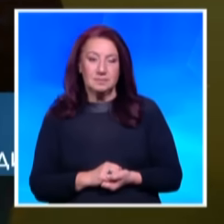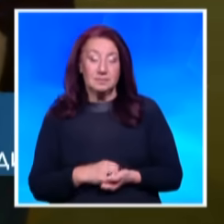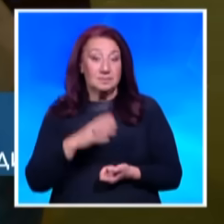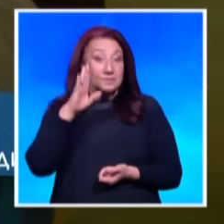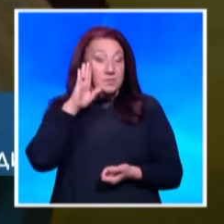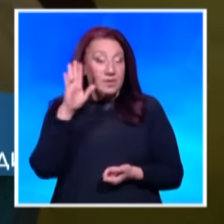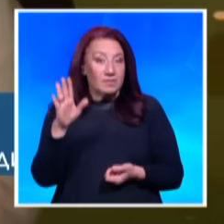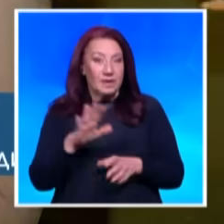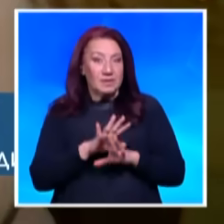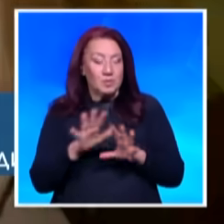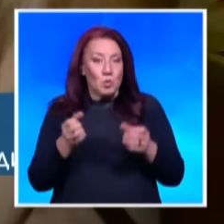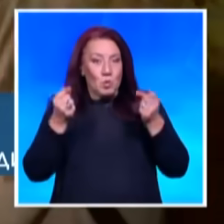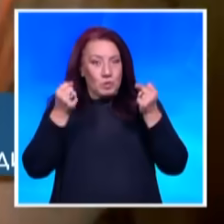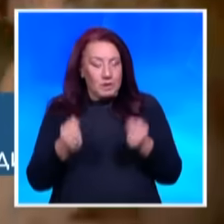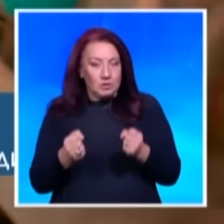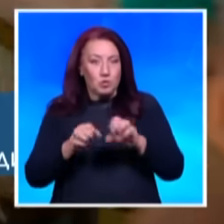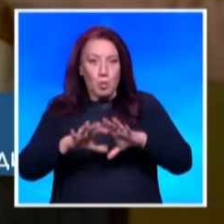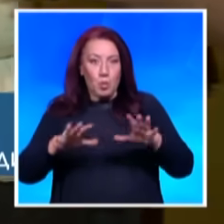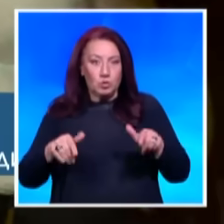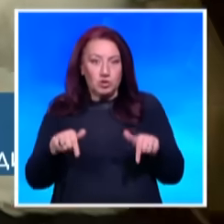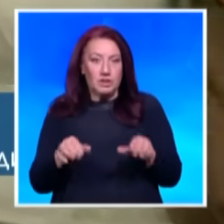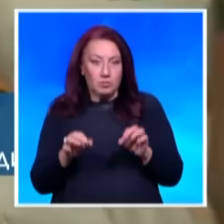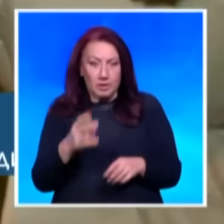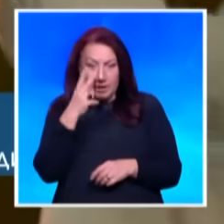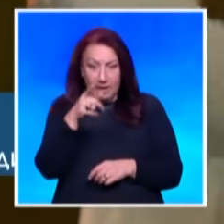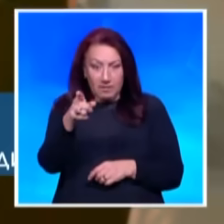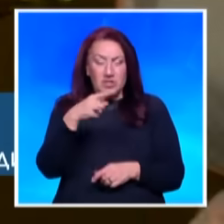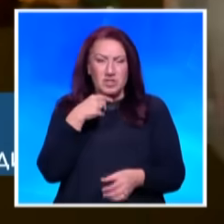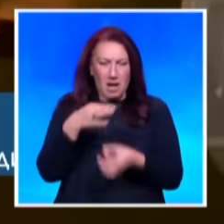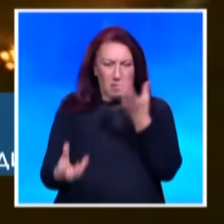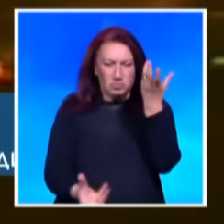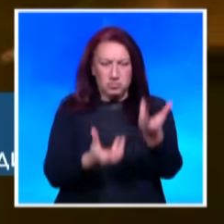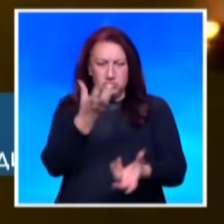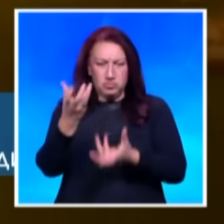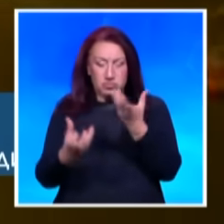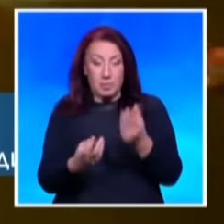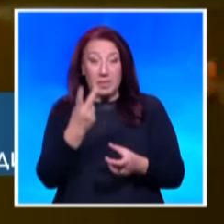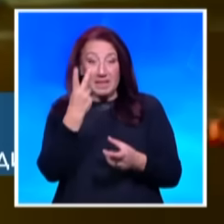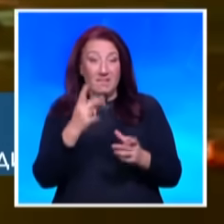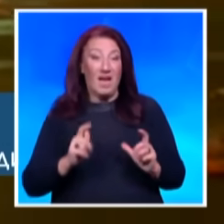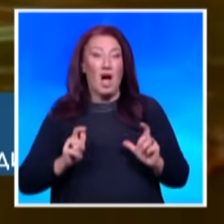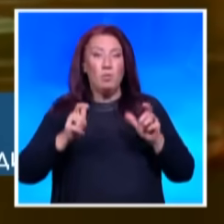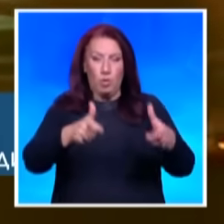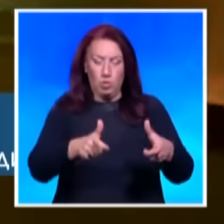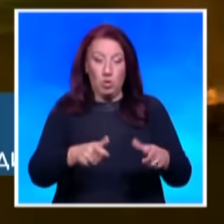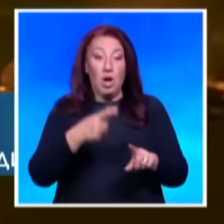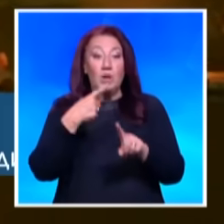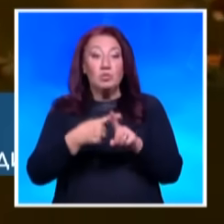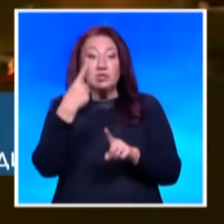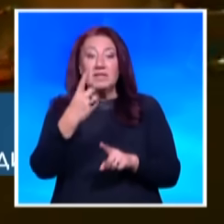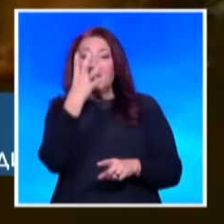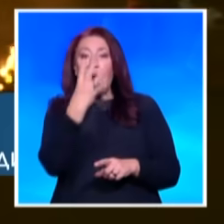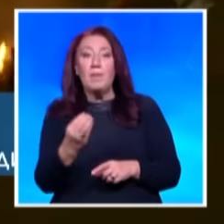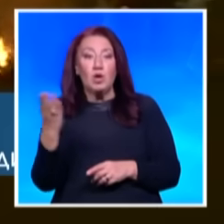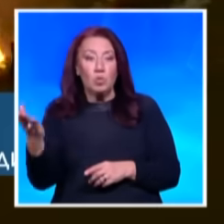Здравейте, изключително тежка обстановката тук. Виждате в момента това, което гори всъщност, освен две кофи за буклук, е и бус. В момента